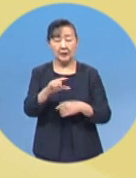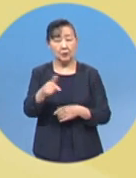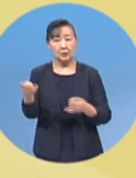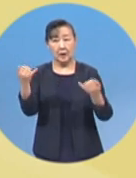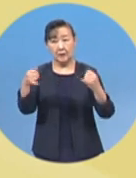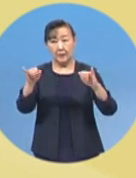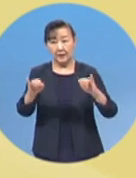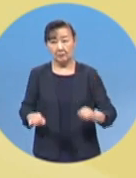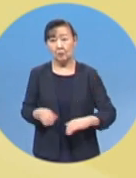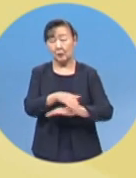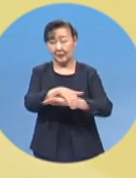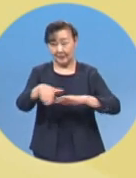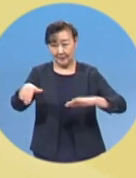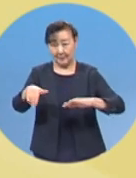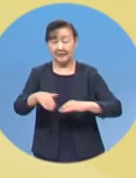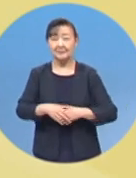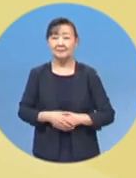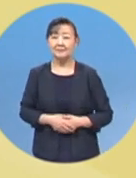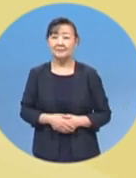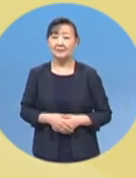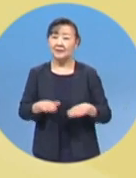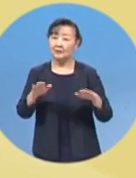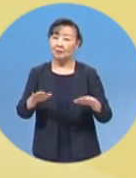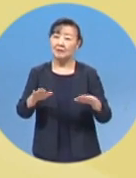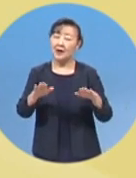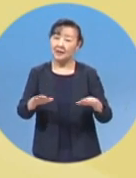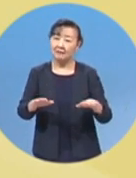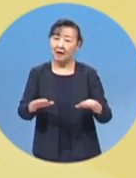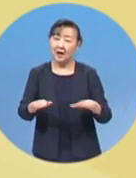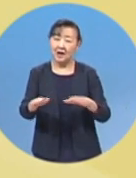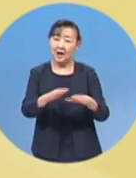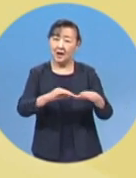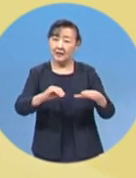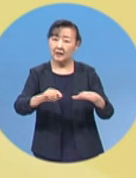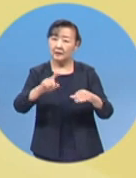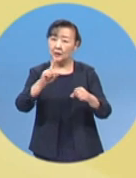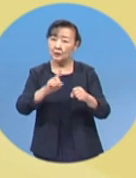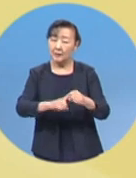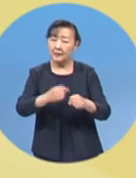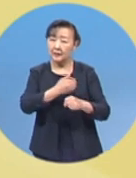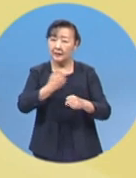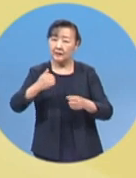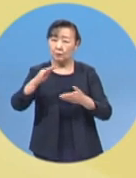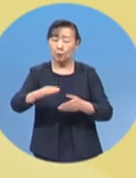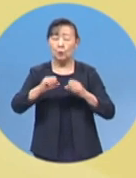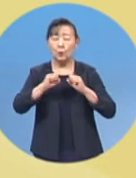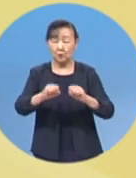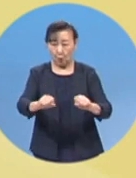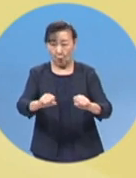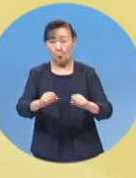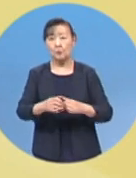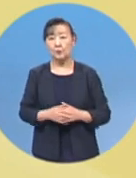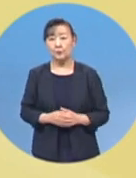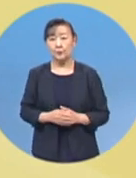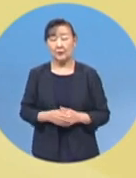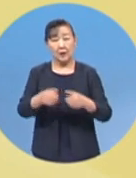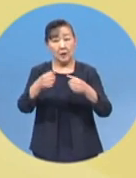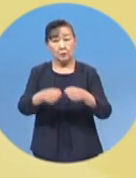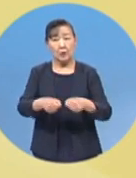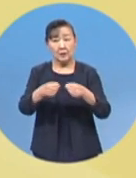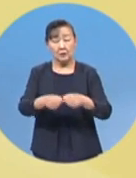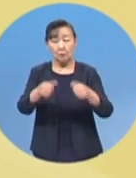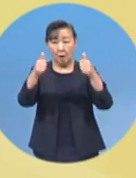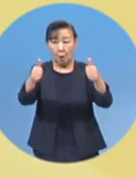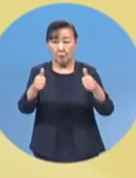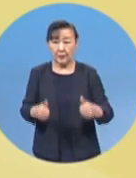定しております。今回のテーマは干潟のためにできることをしようです。詳しくはホーム